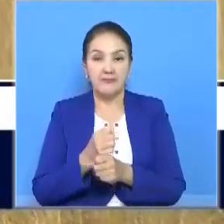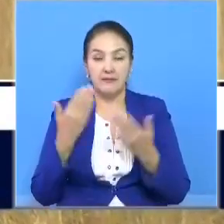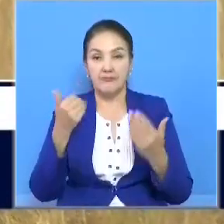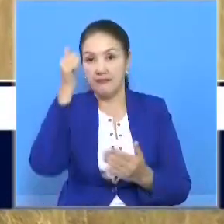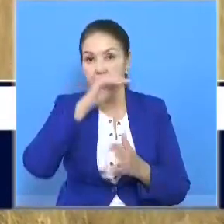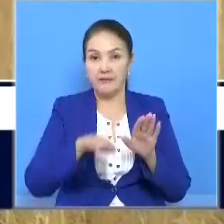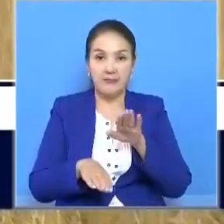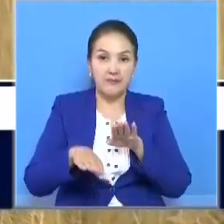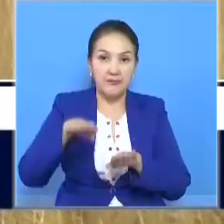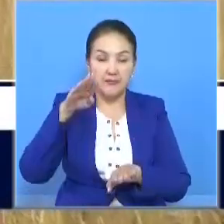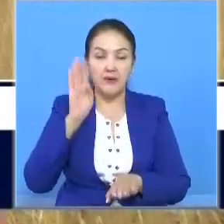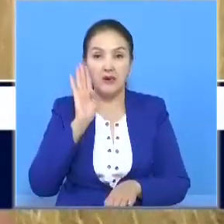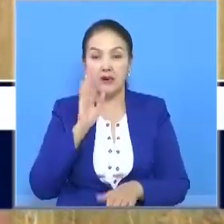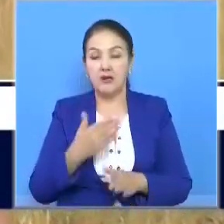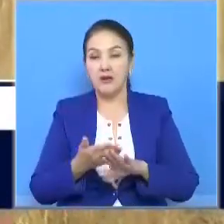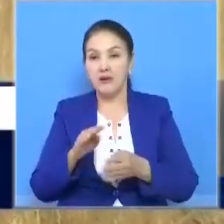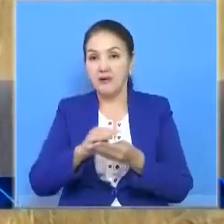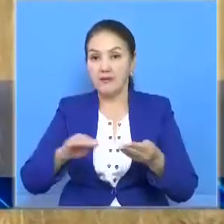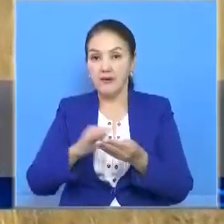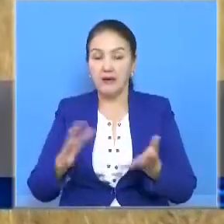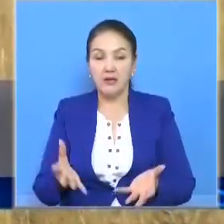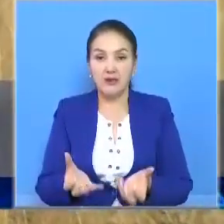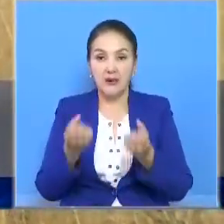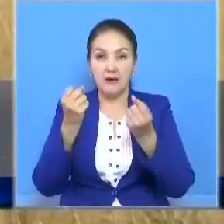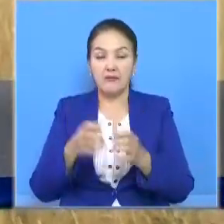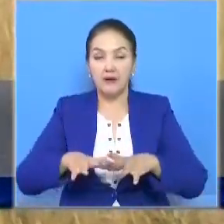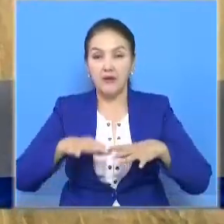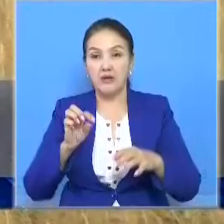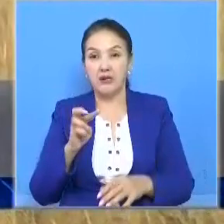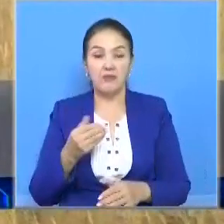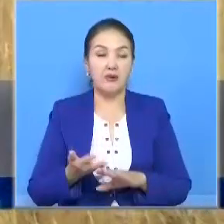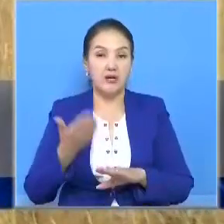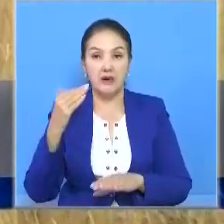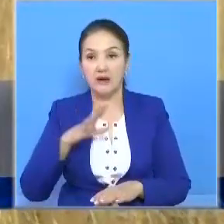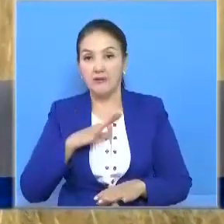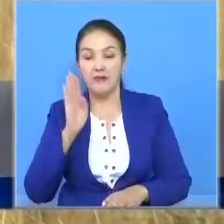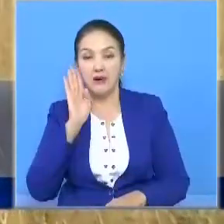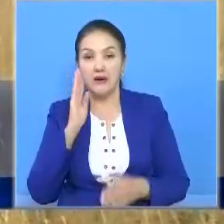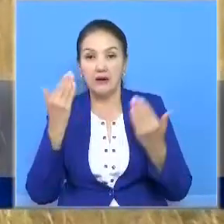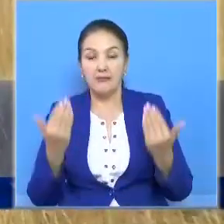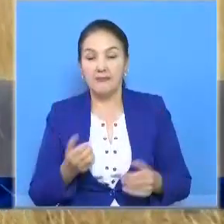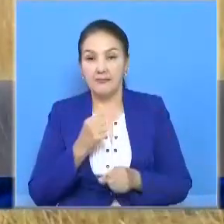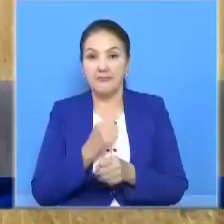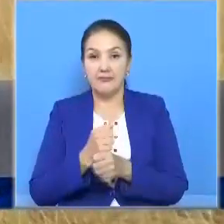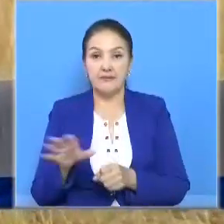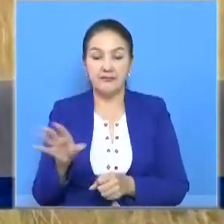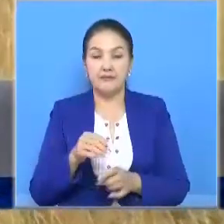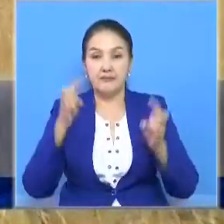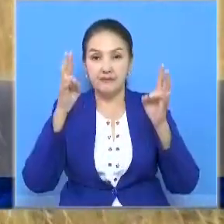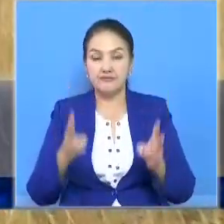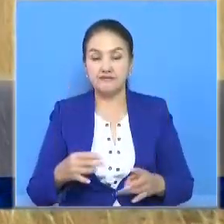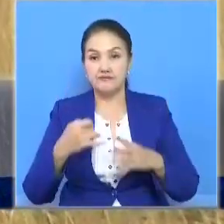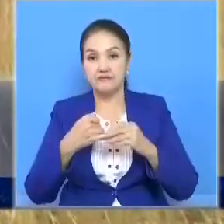вода поднялась. Для предотвращения повтора мы подняли самую большую дамбу. Раньше там проходила вода. Сейчас ведутся работы на всех опасных